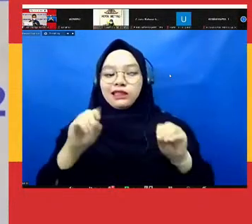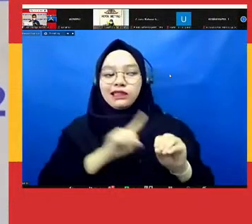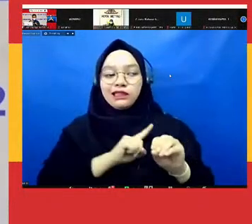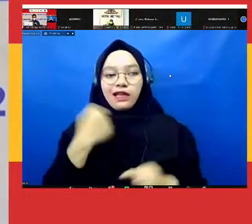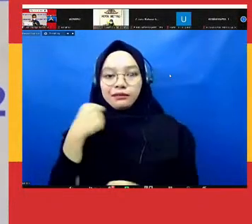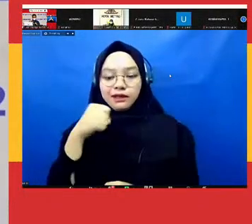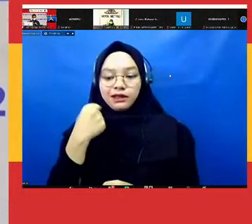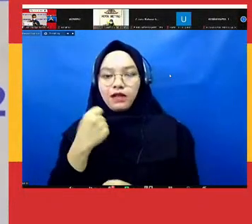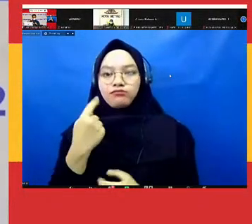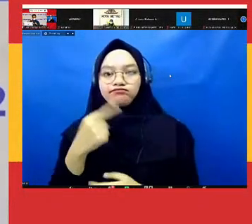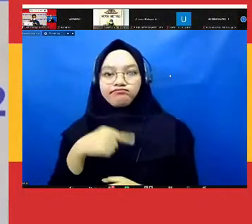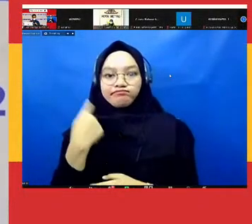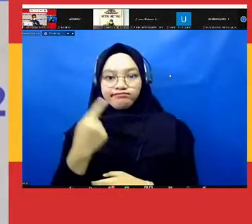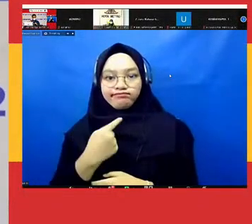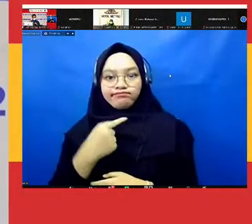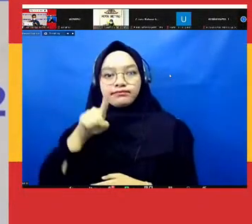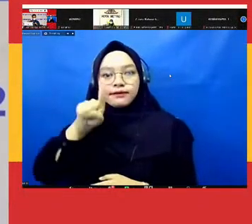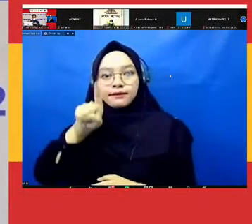harus